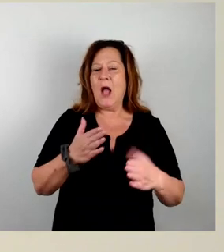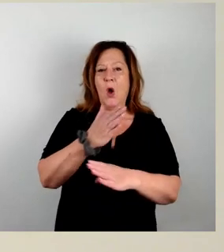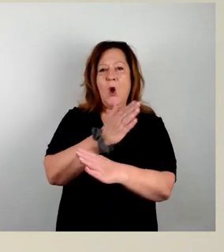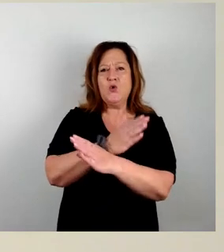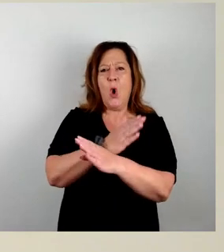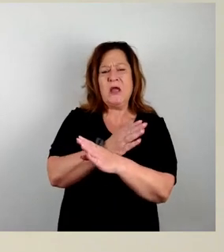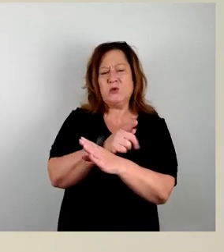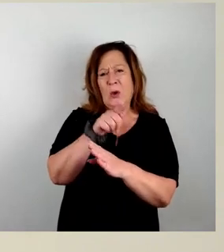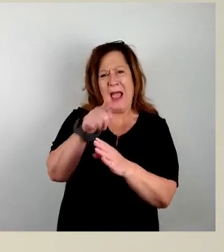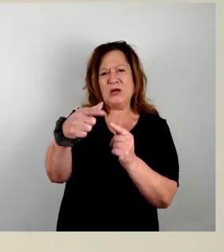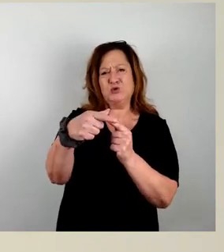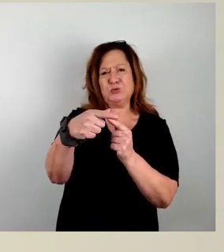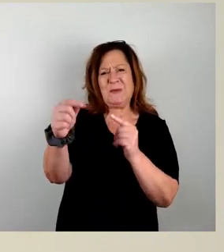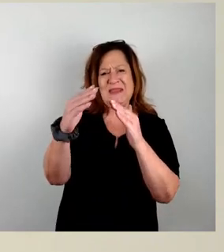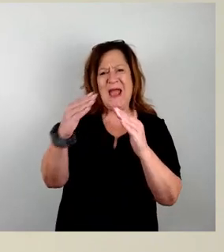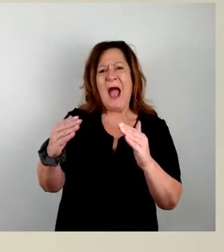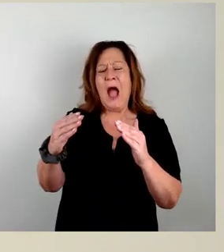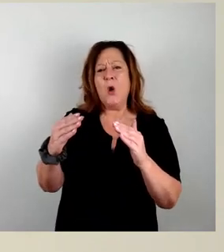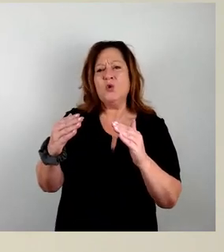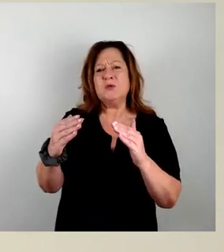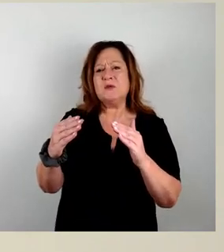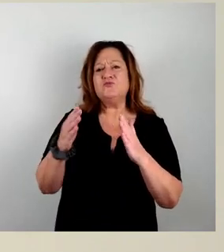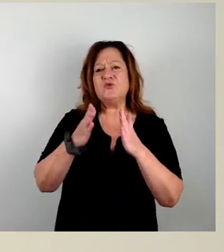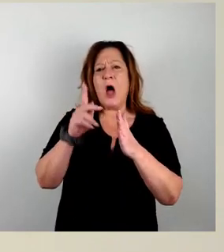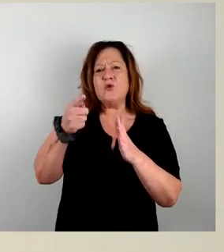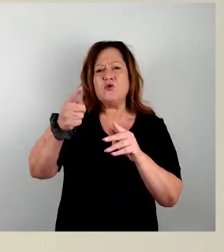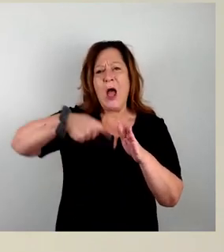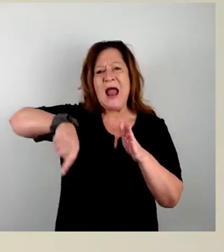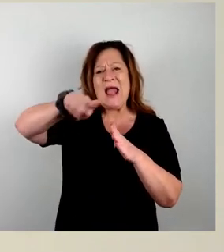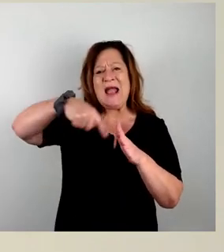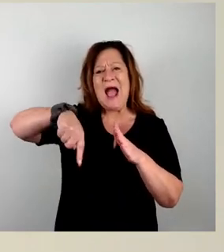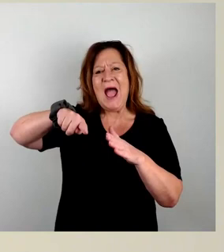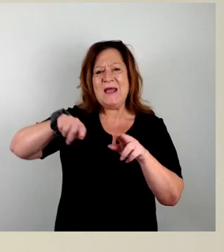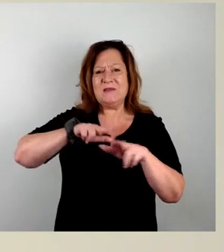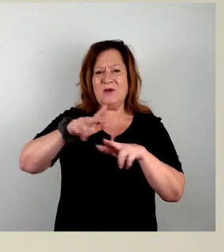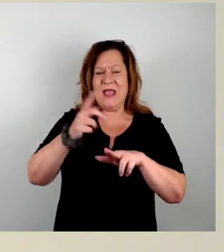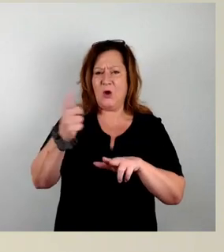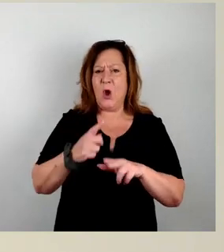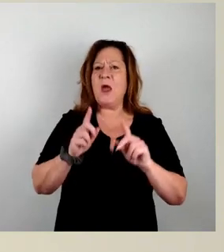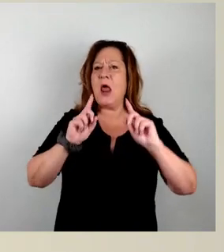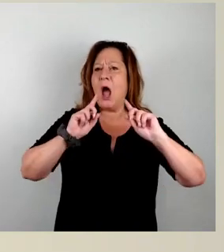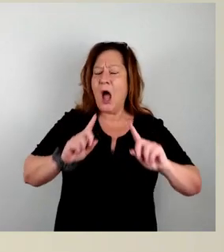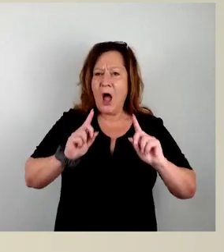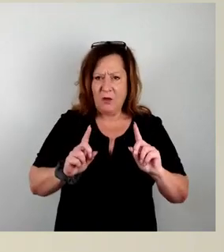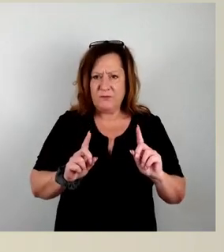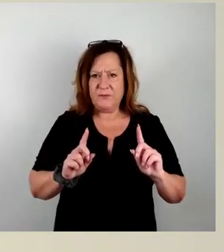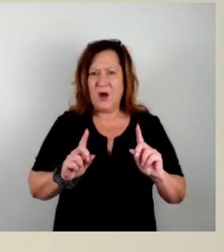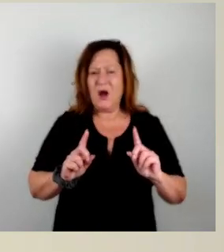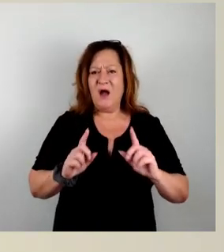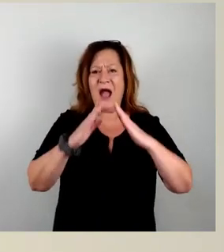Spitzhausstraße ist ein Kreisverkehrsplatz vorgesehen. Ich muss Ihnen aber sagen, dass angesichts beschränkter städtischer